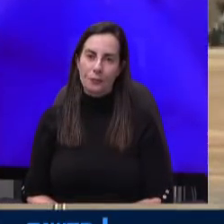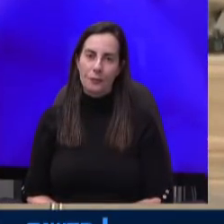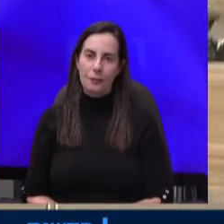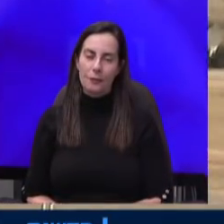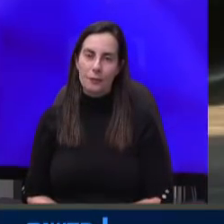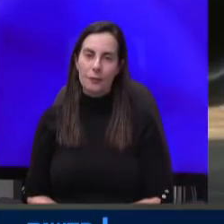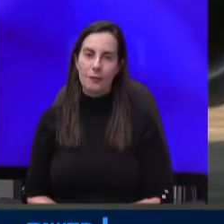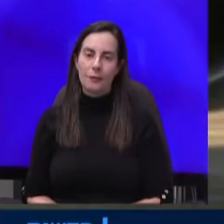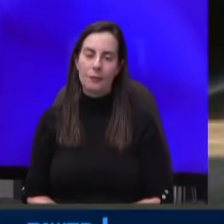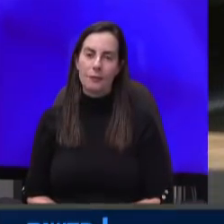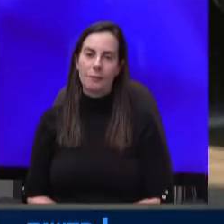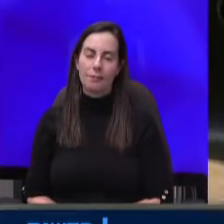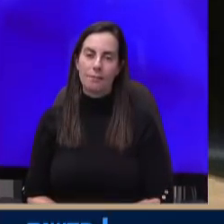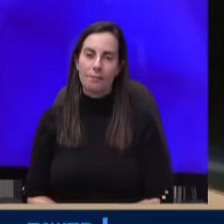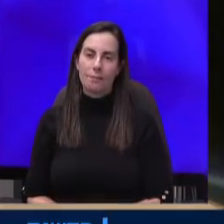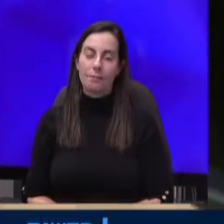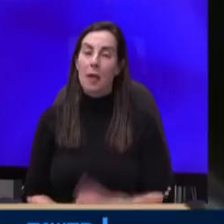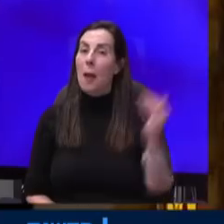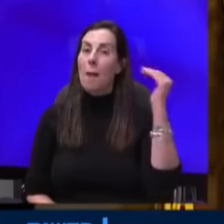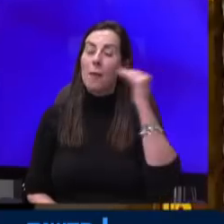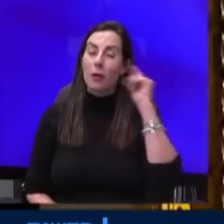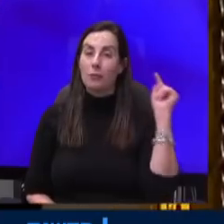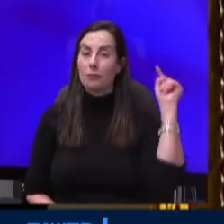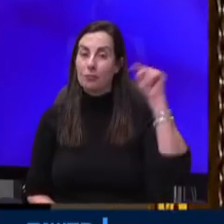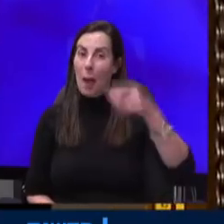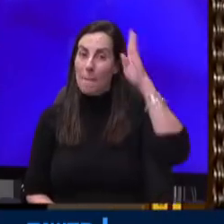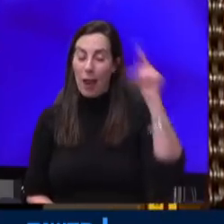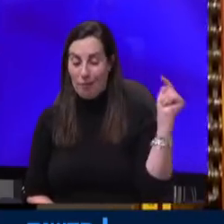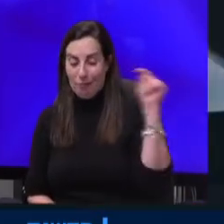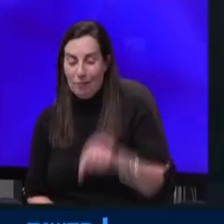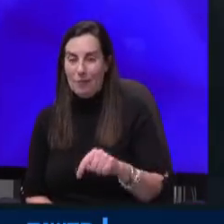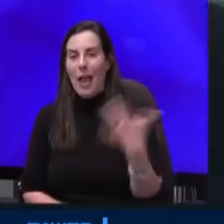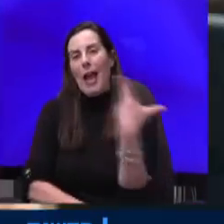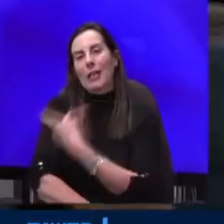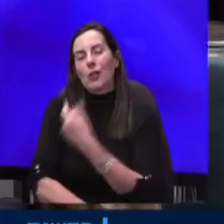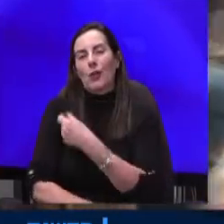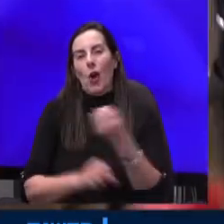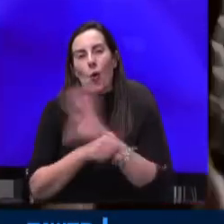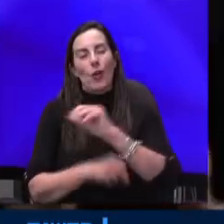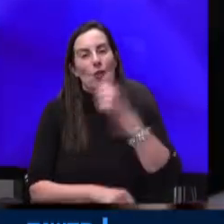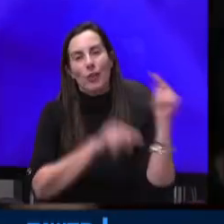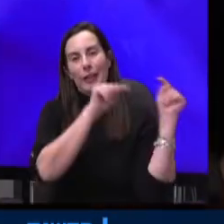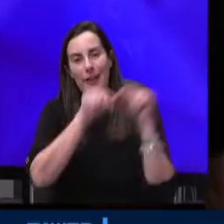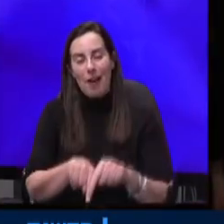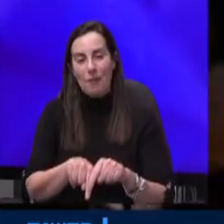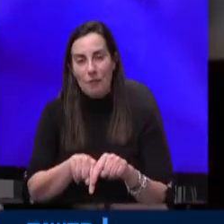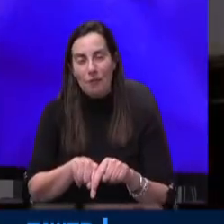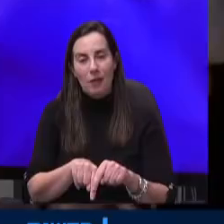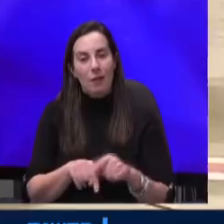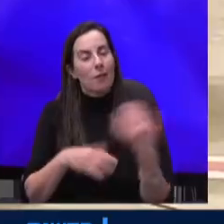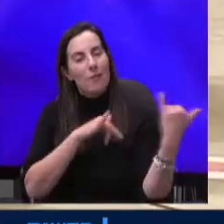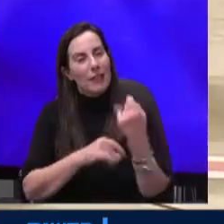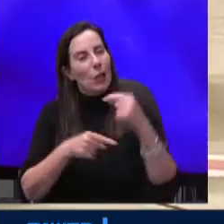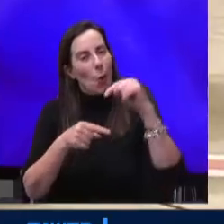בטיסה שיצאה משיקגו ועצרה בבריסל, נחת הבוקר משלוח חיסוני הקורונה הראשון, שהביא איתו משב רוח אופטימי. אני